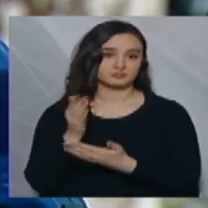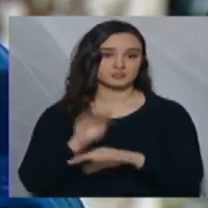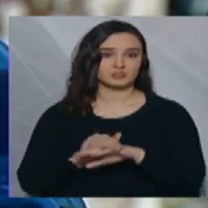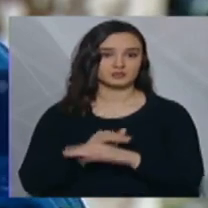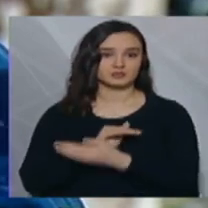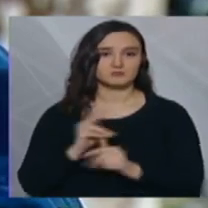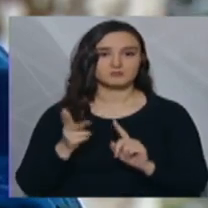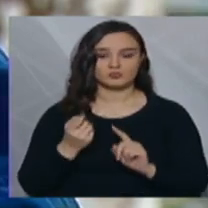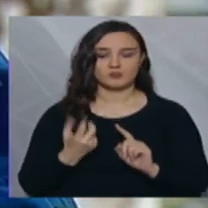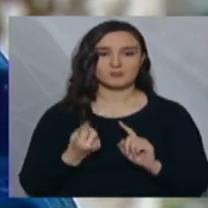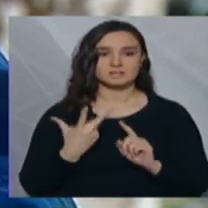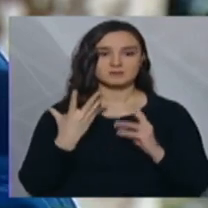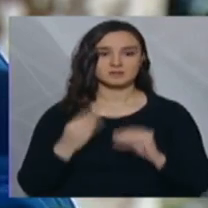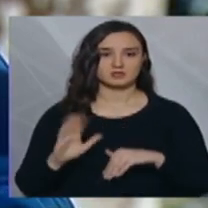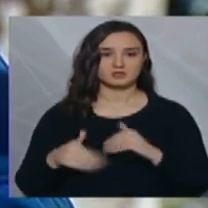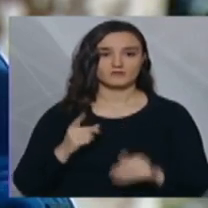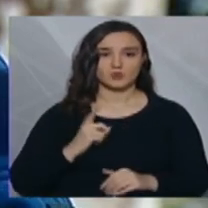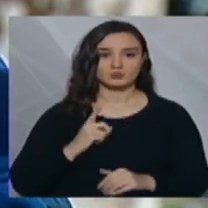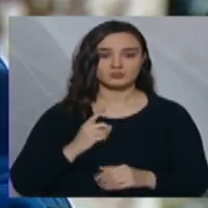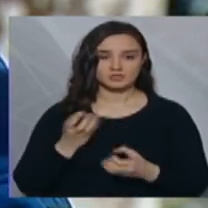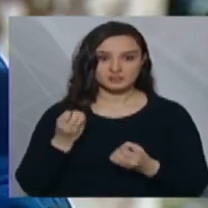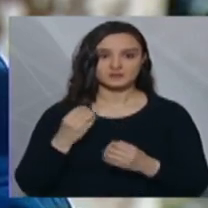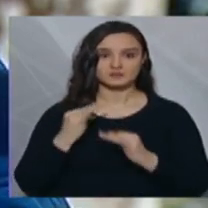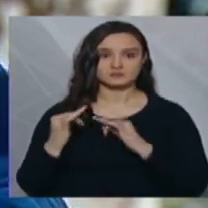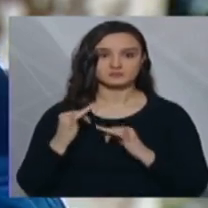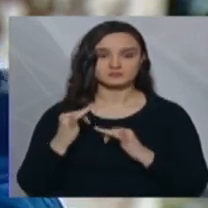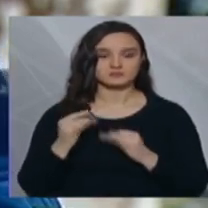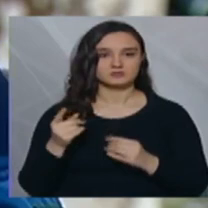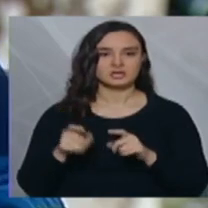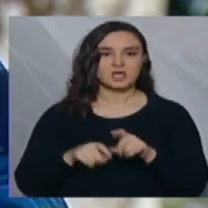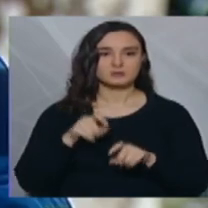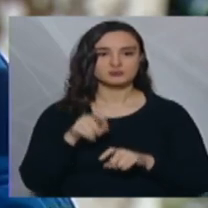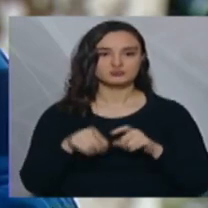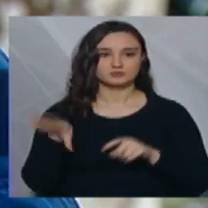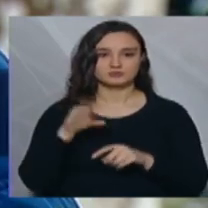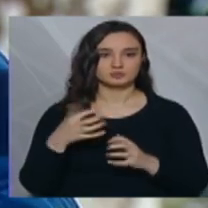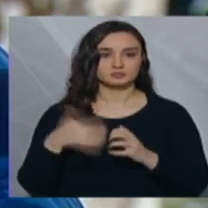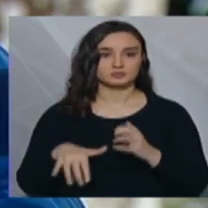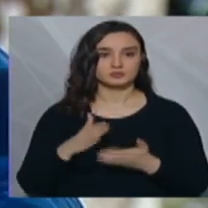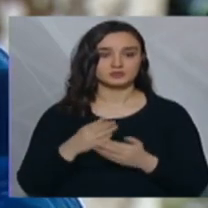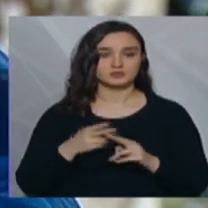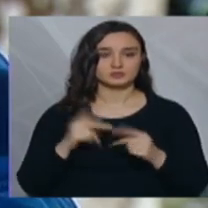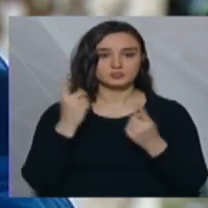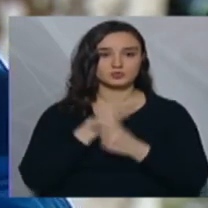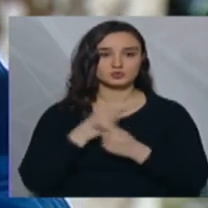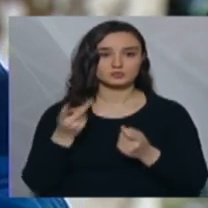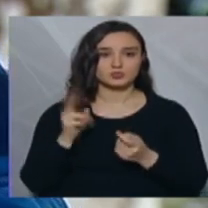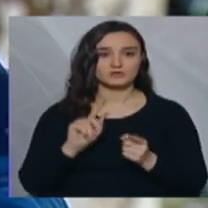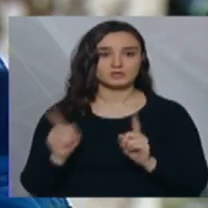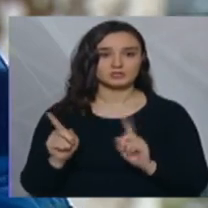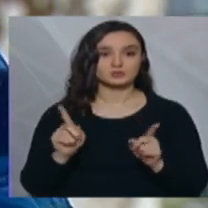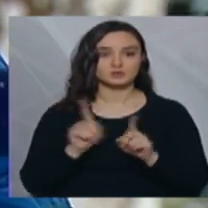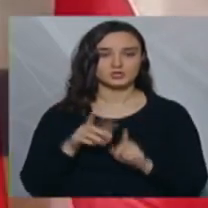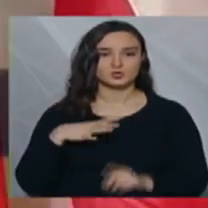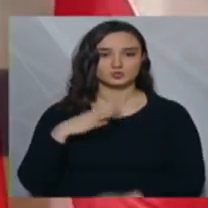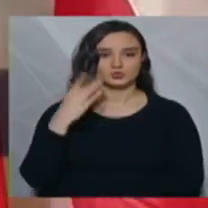არა, მე-13 დღეა უკვე ველოდებით მორიგრაუნდს, არ არის ნაბიჯები ქართული ოცნების მხრიდან და ეს არის მოწოდება ორივე მხარისადმი, მათ შორის